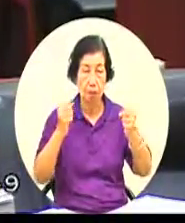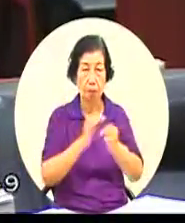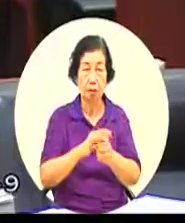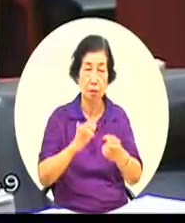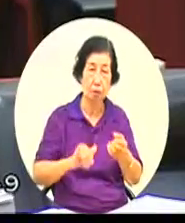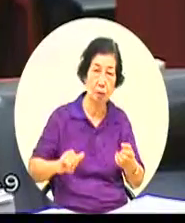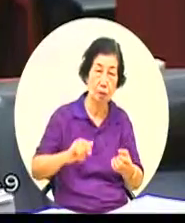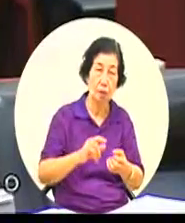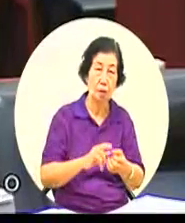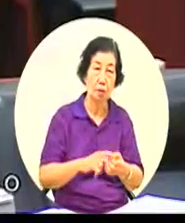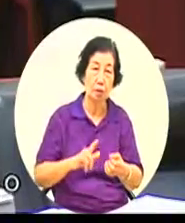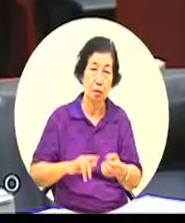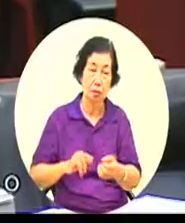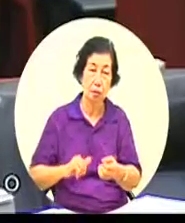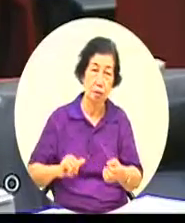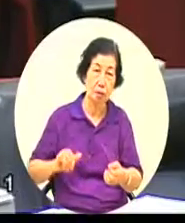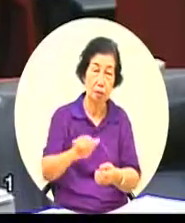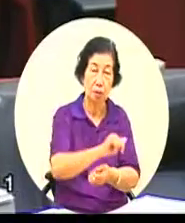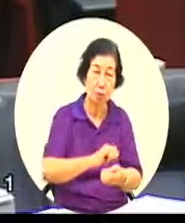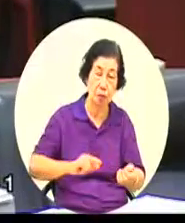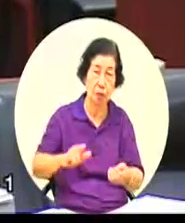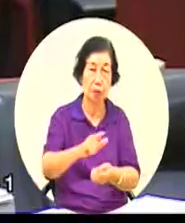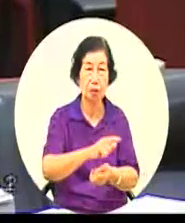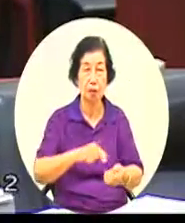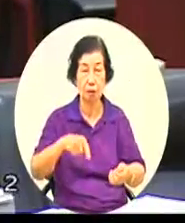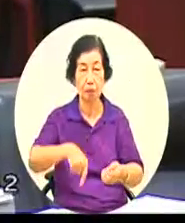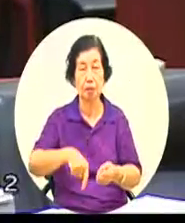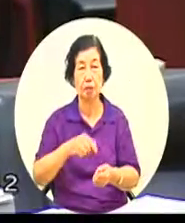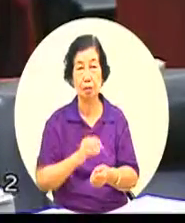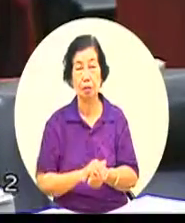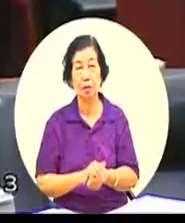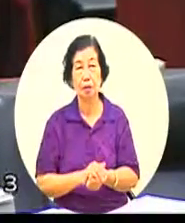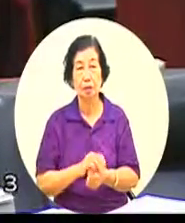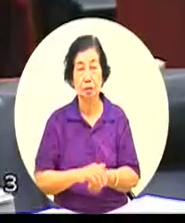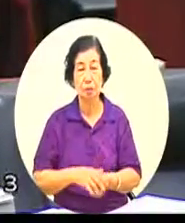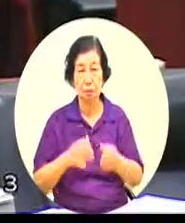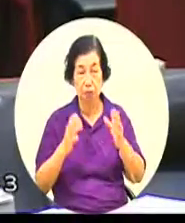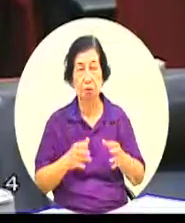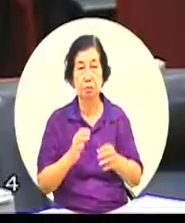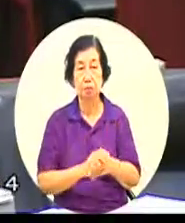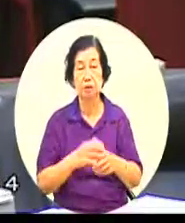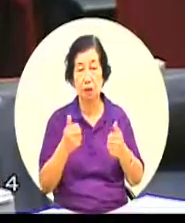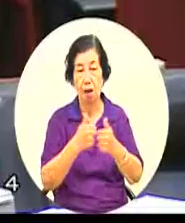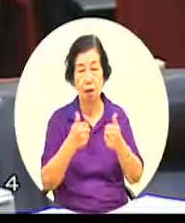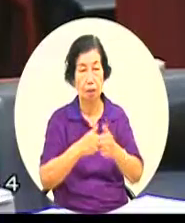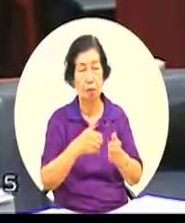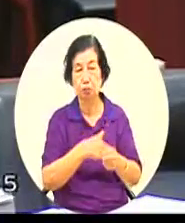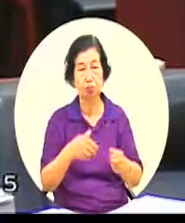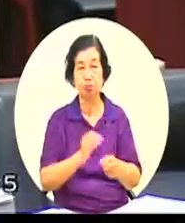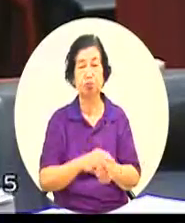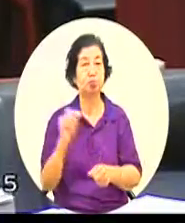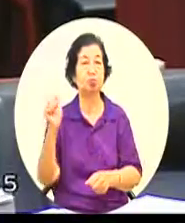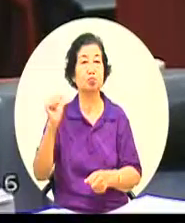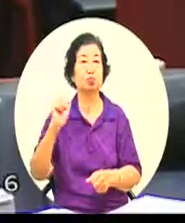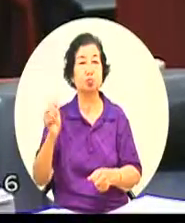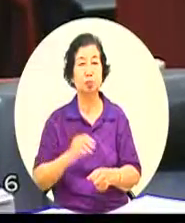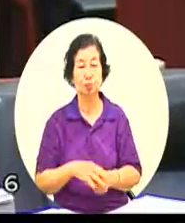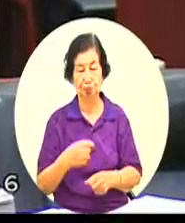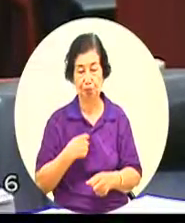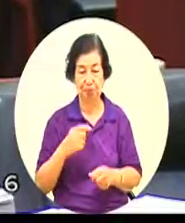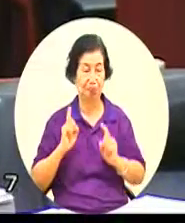啦，你毋知恁会做得有去？第一个就是议事里长，议员这我到底哪位？我都生气开